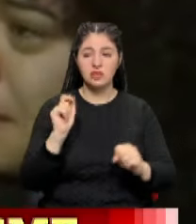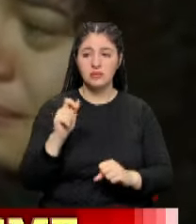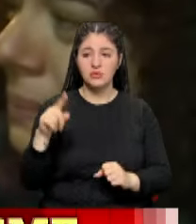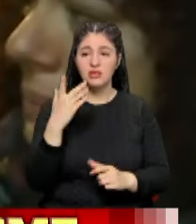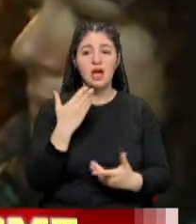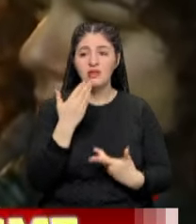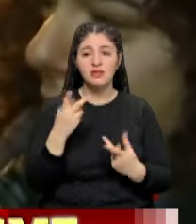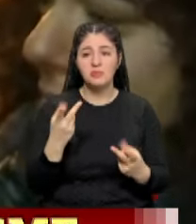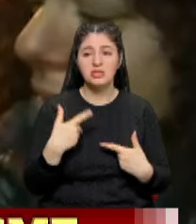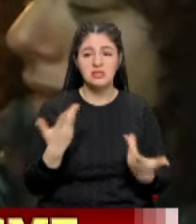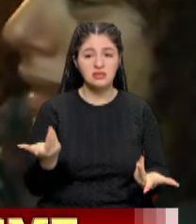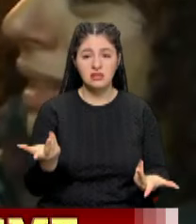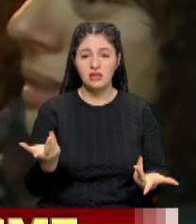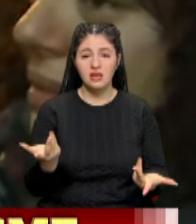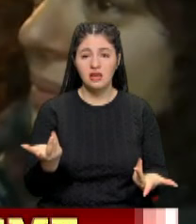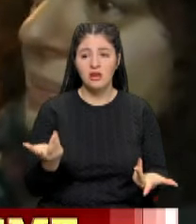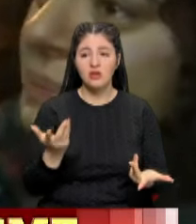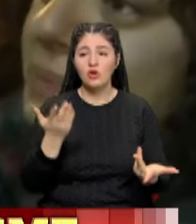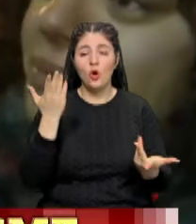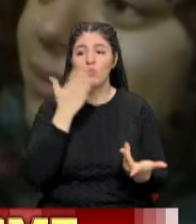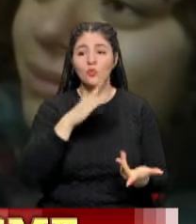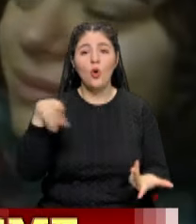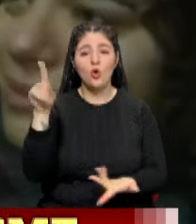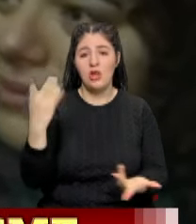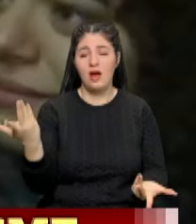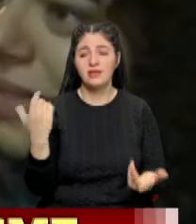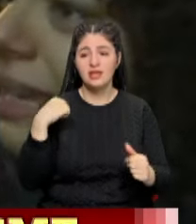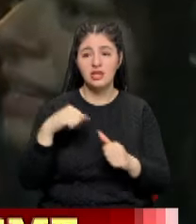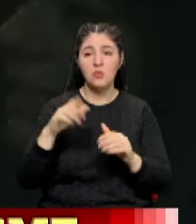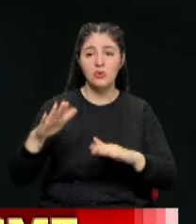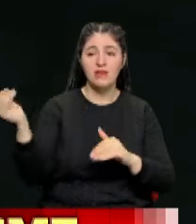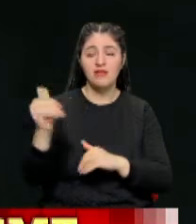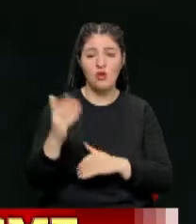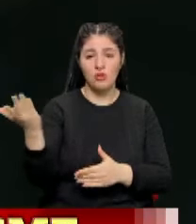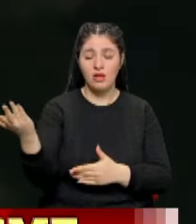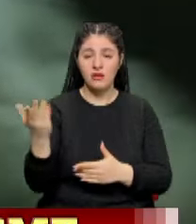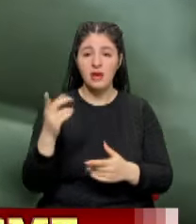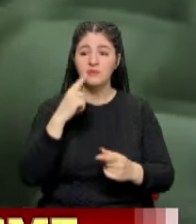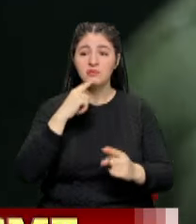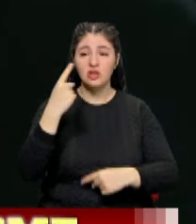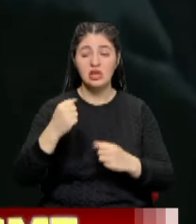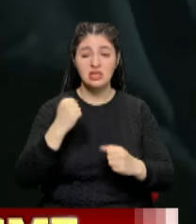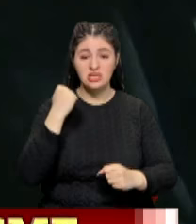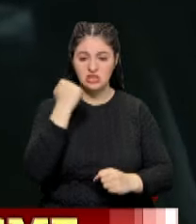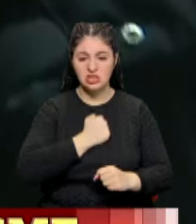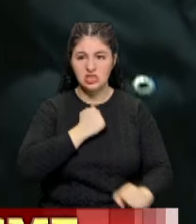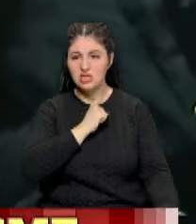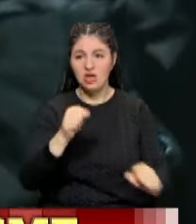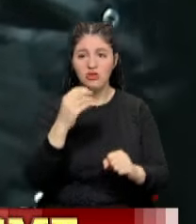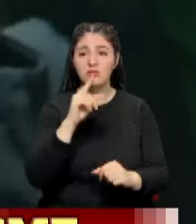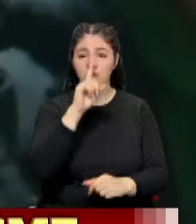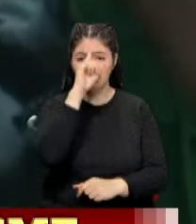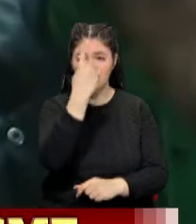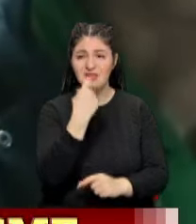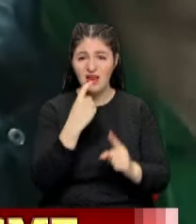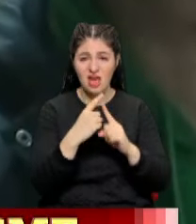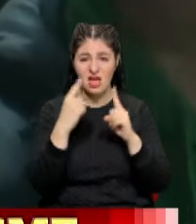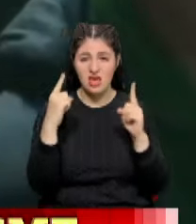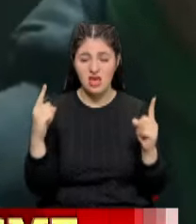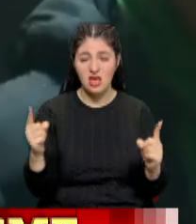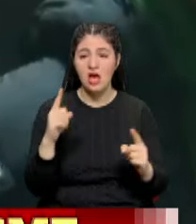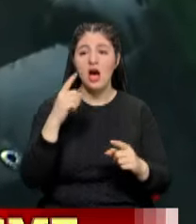Neyi anlatabiliriz ki biz? Yoklardı, yine buradalar. Bir süre sonra öfkeye, tepkiye dönüştü bir yıllık yalnızlığın acısı.